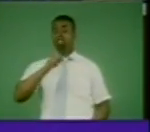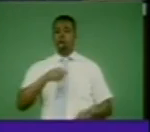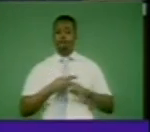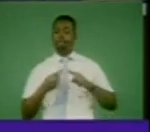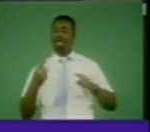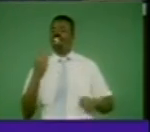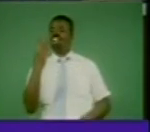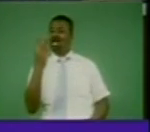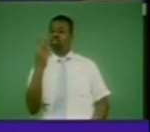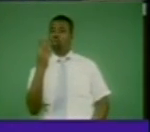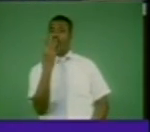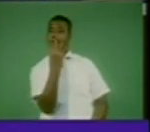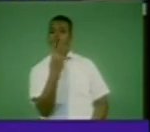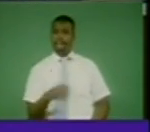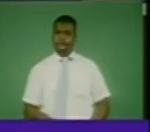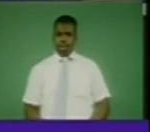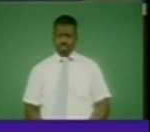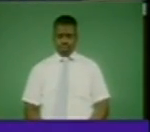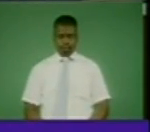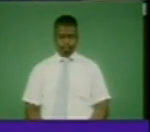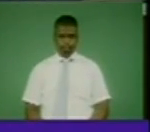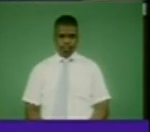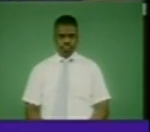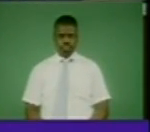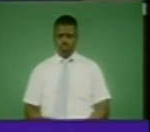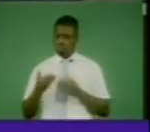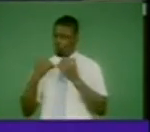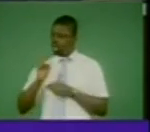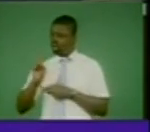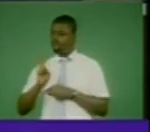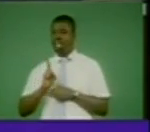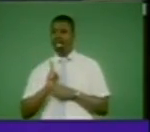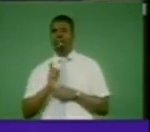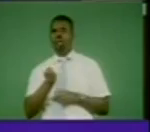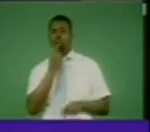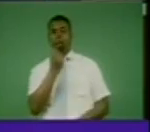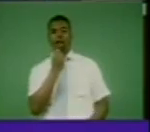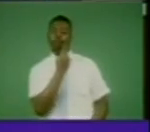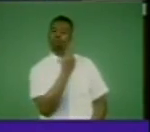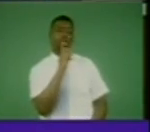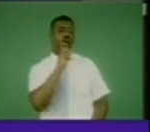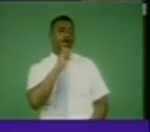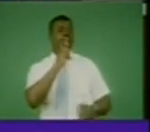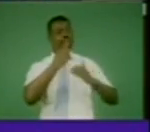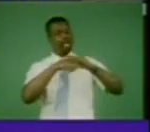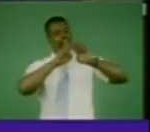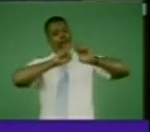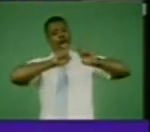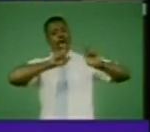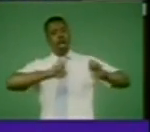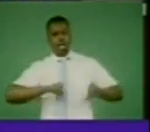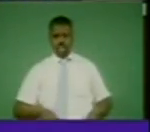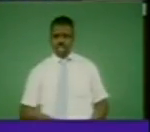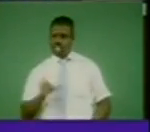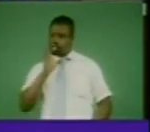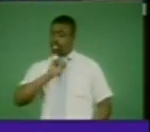304. Kura za wazi hapana ni kura moja kwenye kila ibara. Kura za siri ndio ni kura 30 kwenye kila ibara